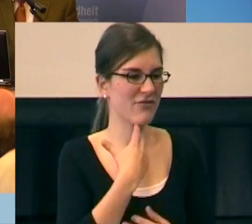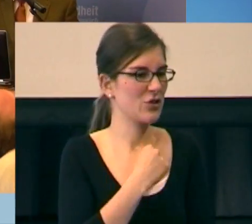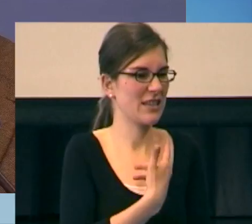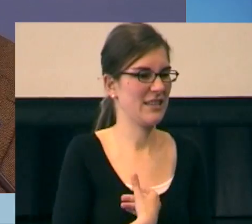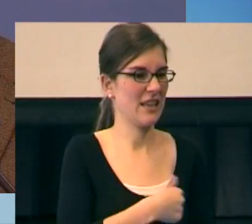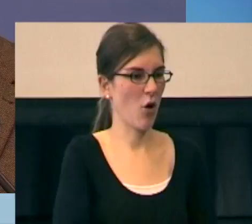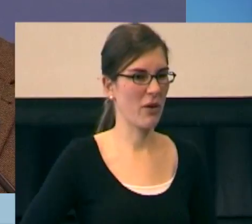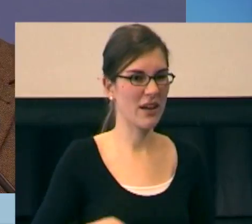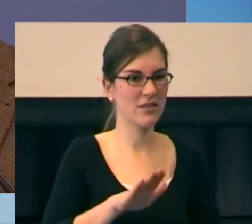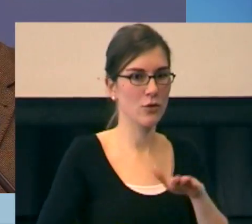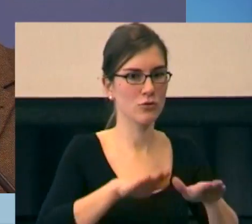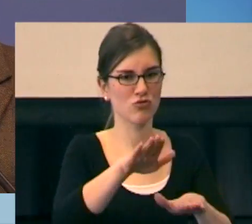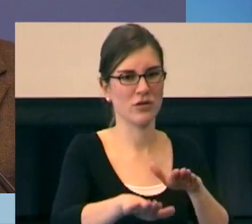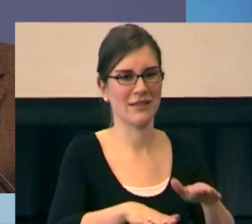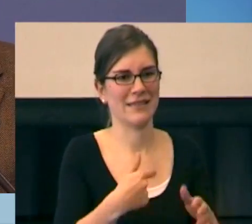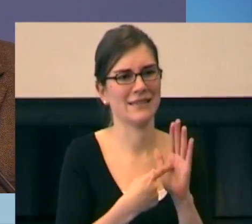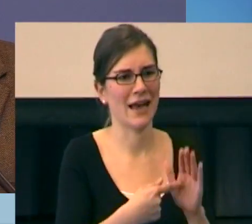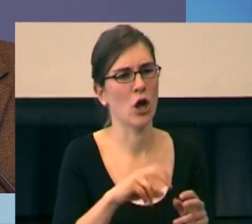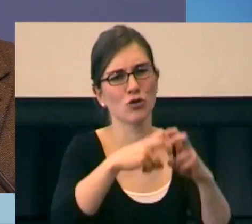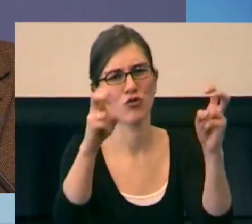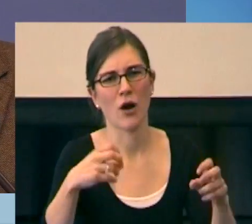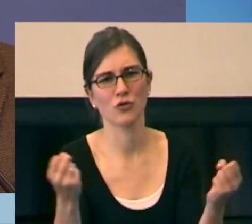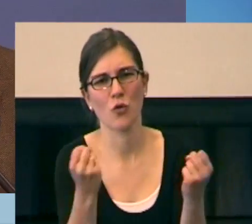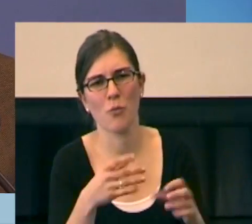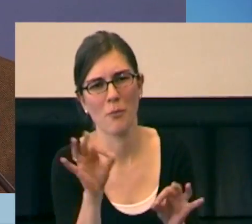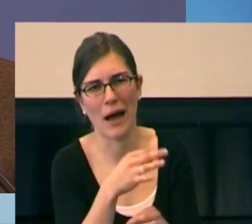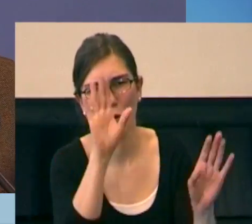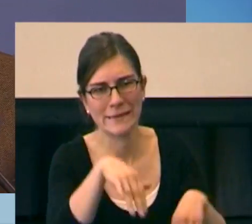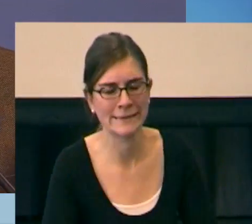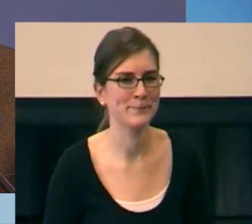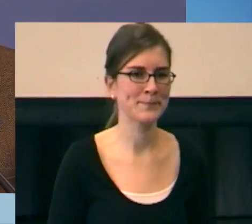Sie brauchen das nicht zu Hause nachmachen zu können, langweilen,